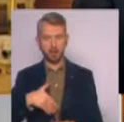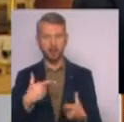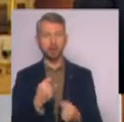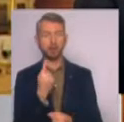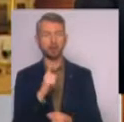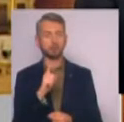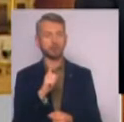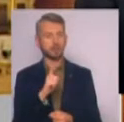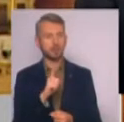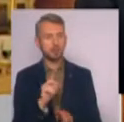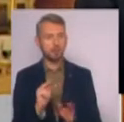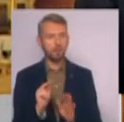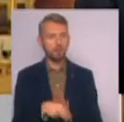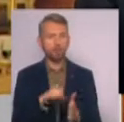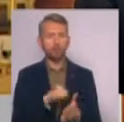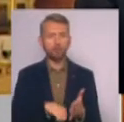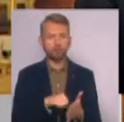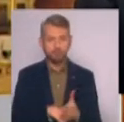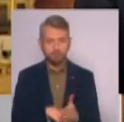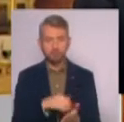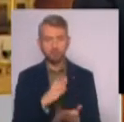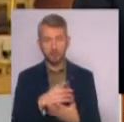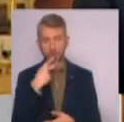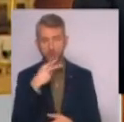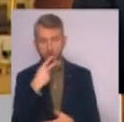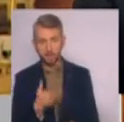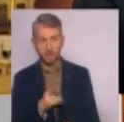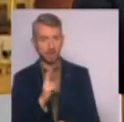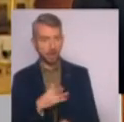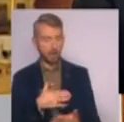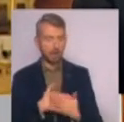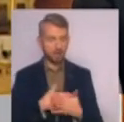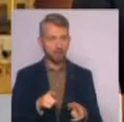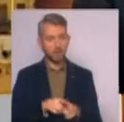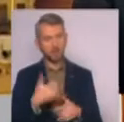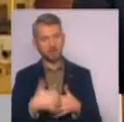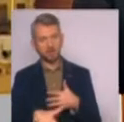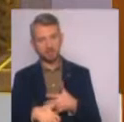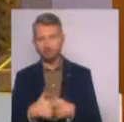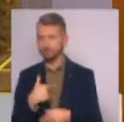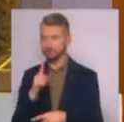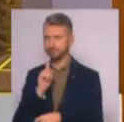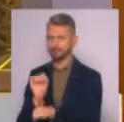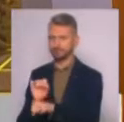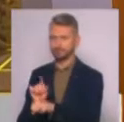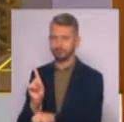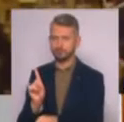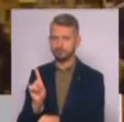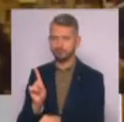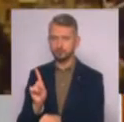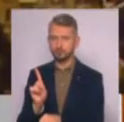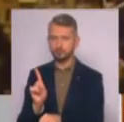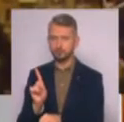таких провокуючих факторів є паління тютюну, як активне, так і підкреслює пасивне. На одну секунду, я кажу